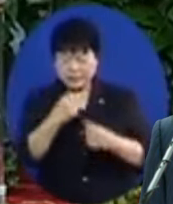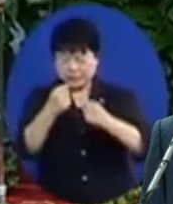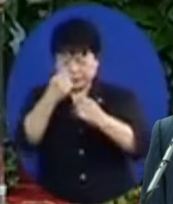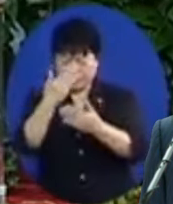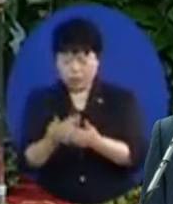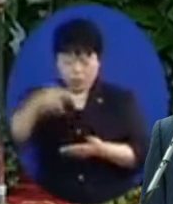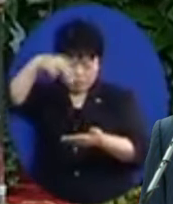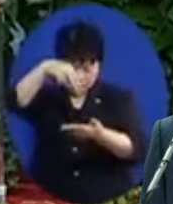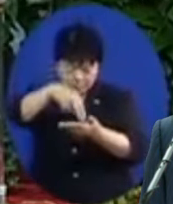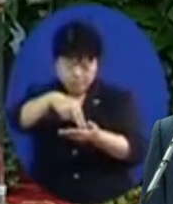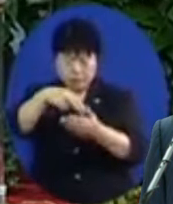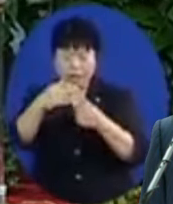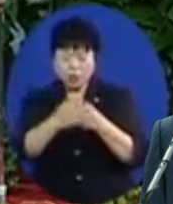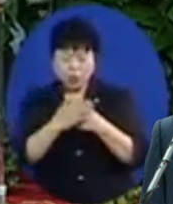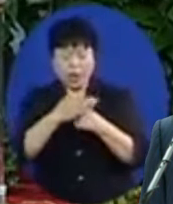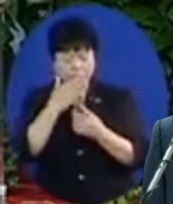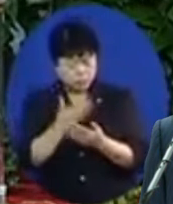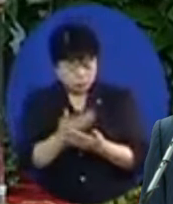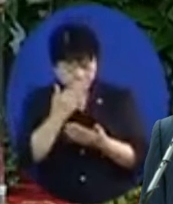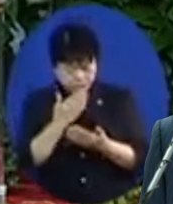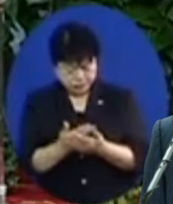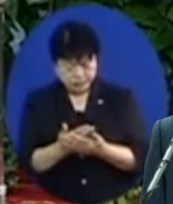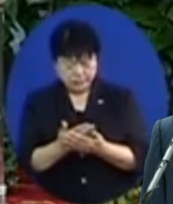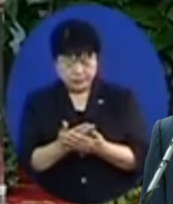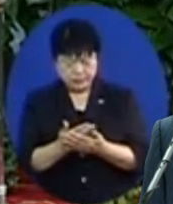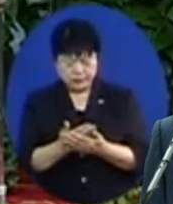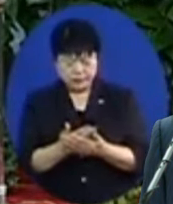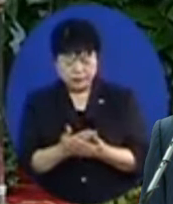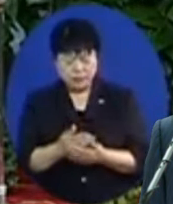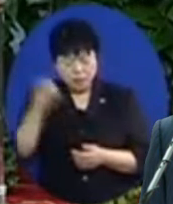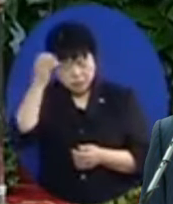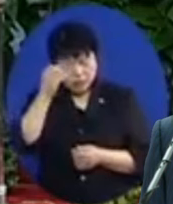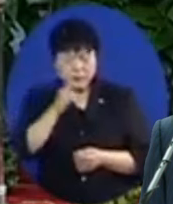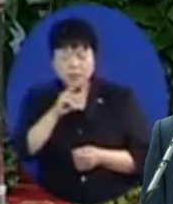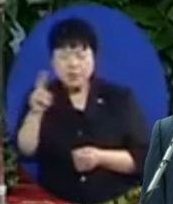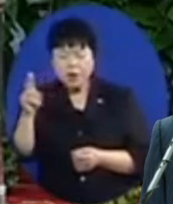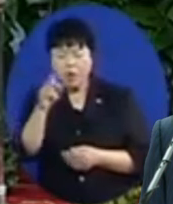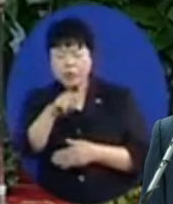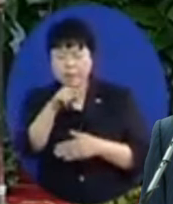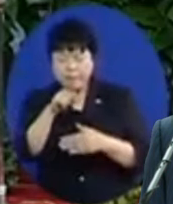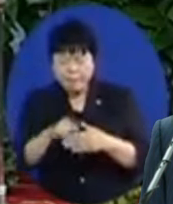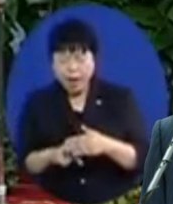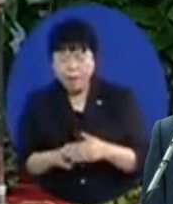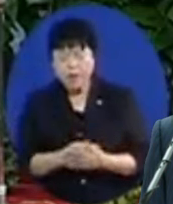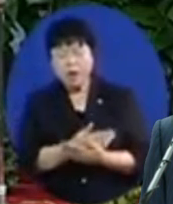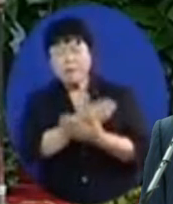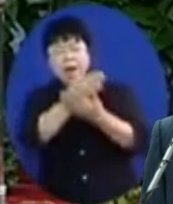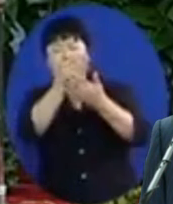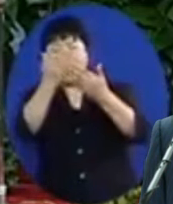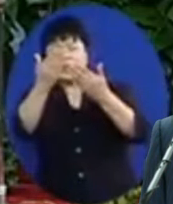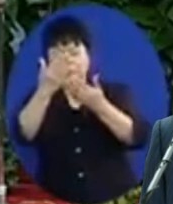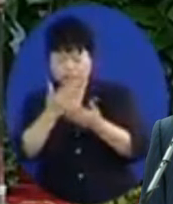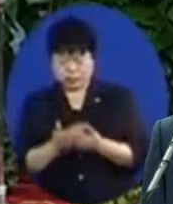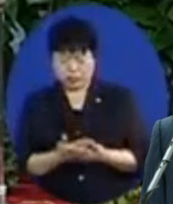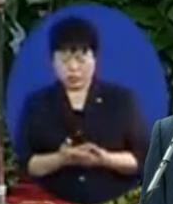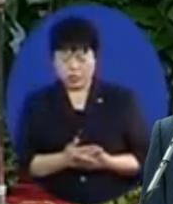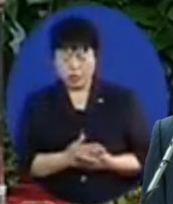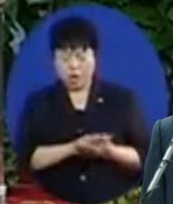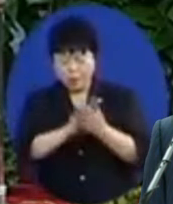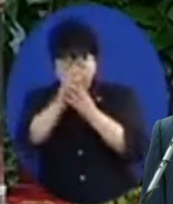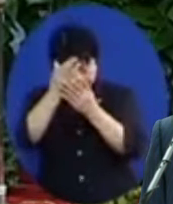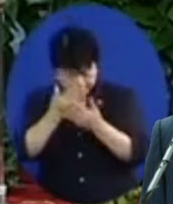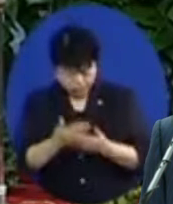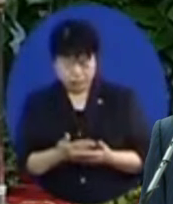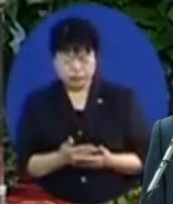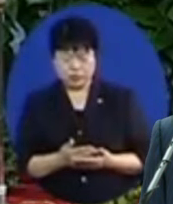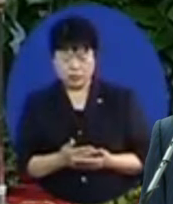얻고 일어설 수 있도록 도와주시옵소서. 성령이여 우리의 둔한 마음을 밝혀주시옵시고 우리를 변화시켜